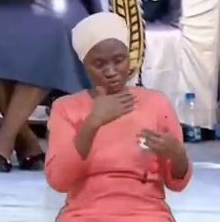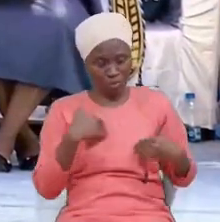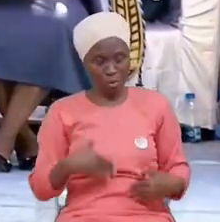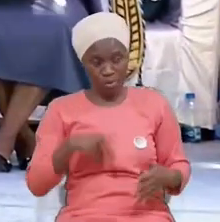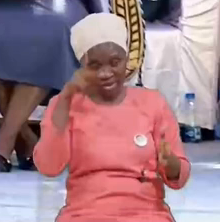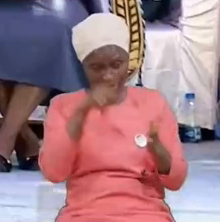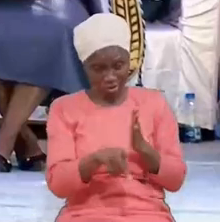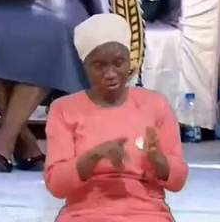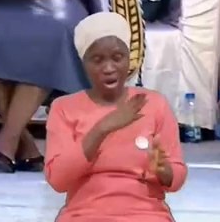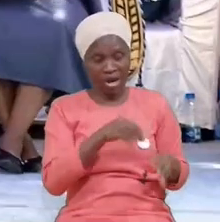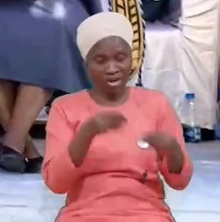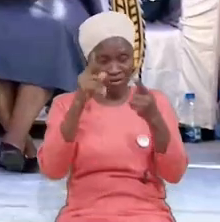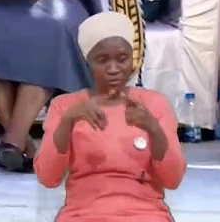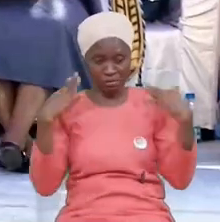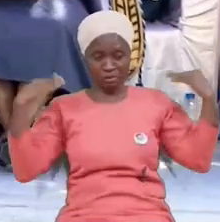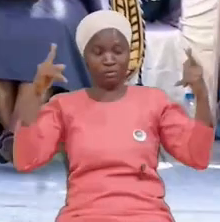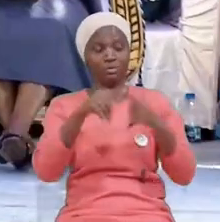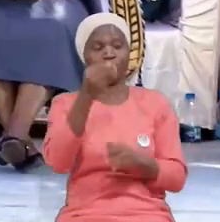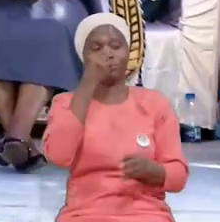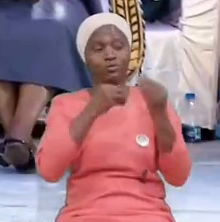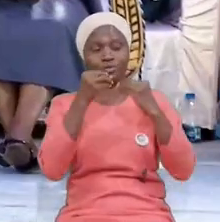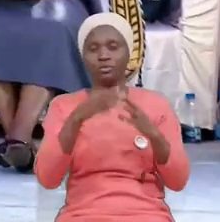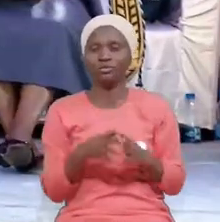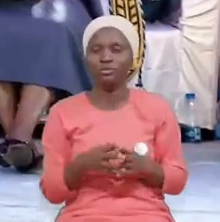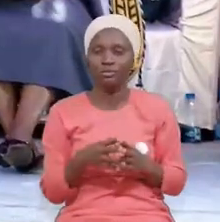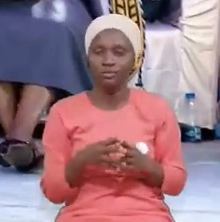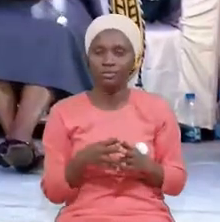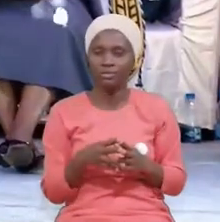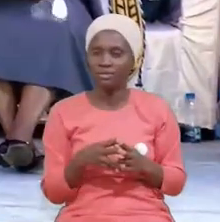Il dit, je donnerai ton corps à manger aux oiseaux du ciel.